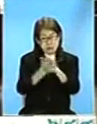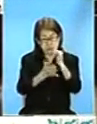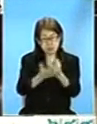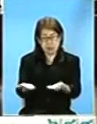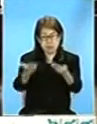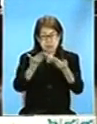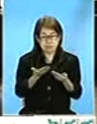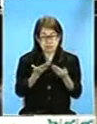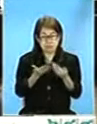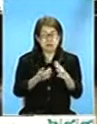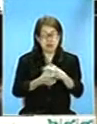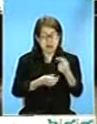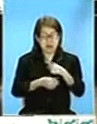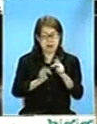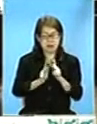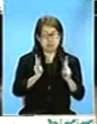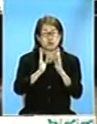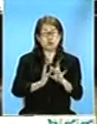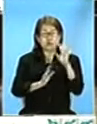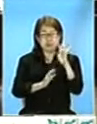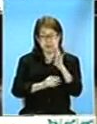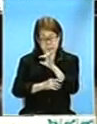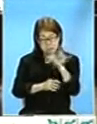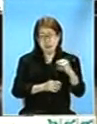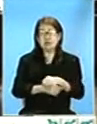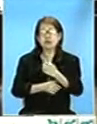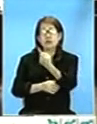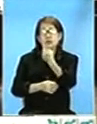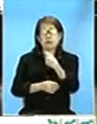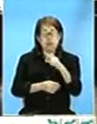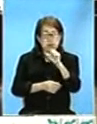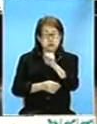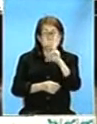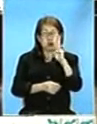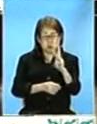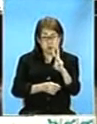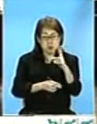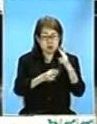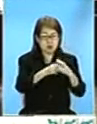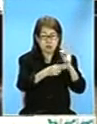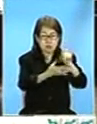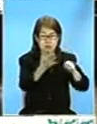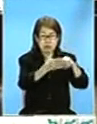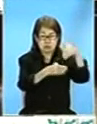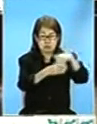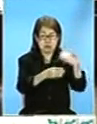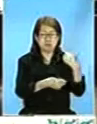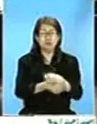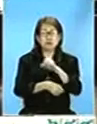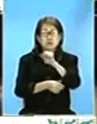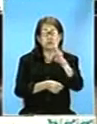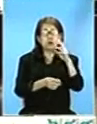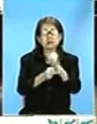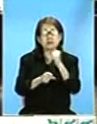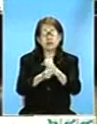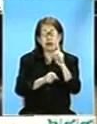ท่านบอกว่าถ้าสว.มาจากการเลือกตั้งสว.มีอำนาจถอดถอน และจะมาถอดถอนบรรดาส